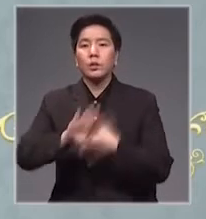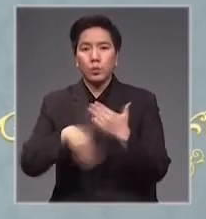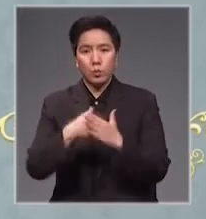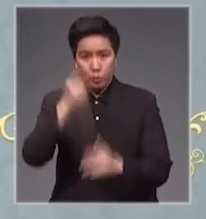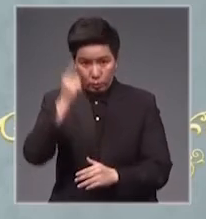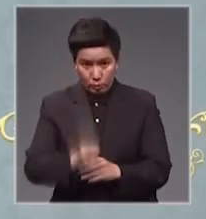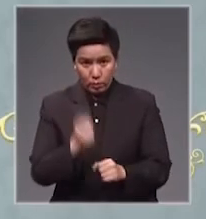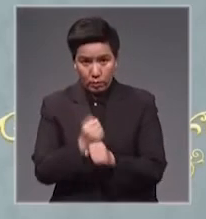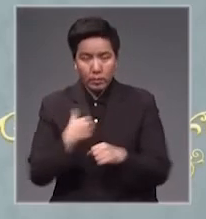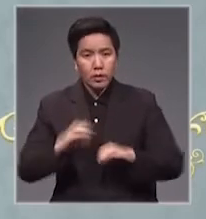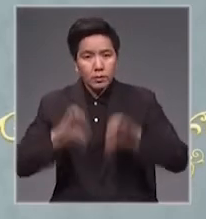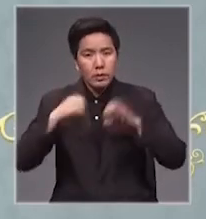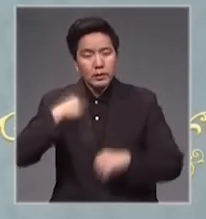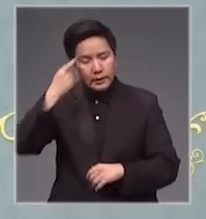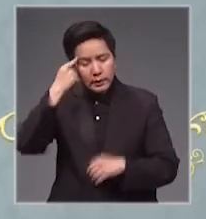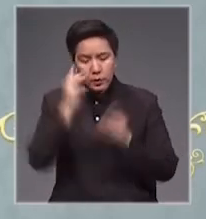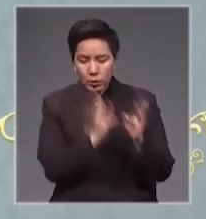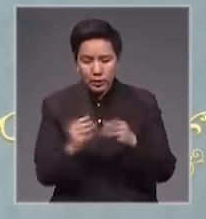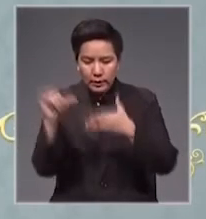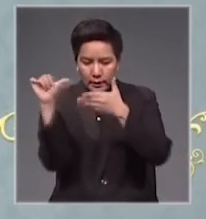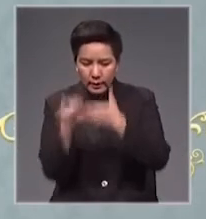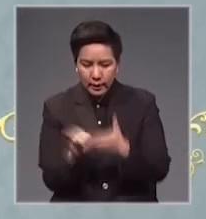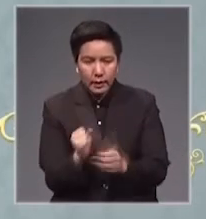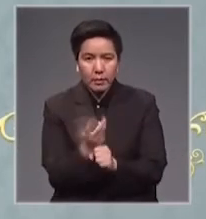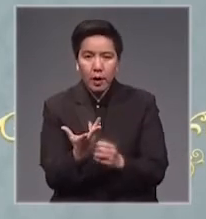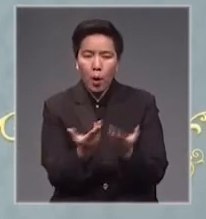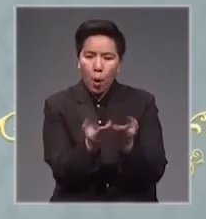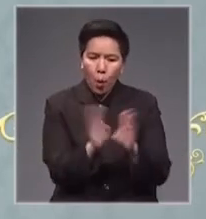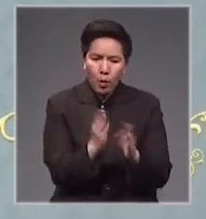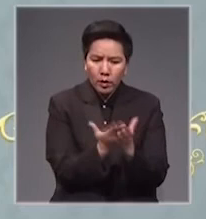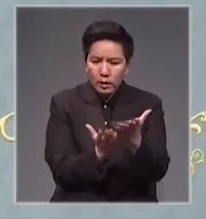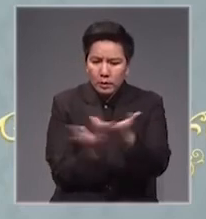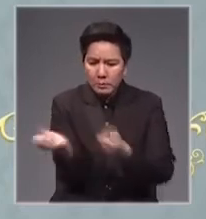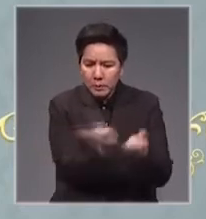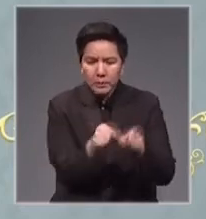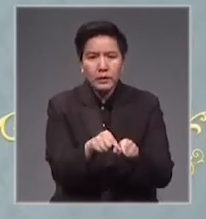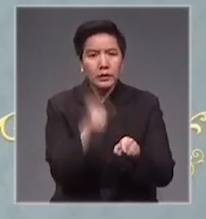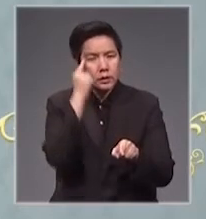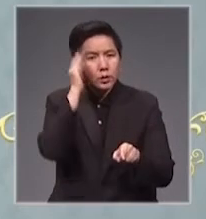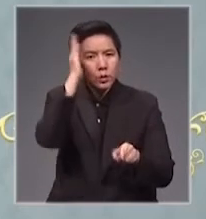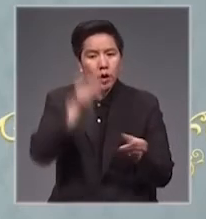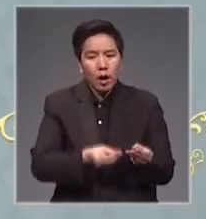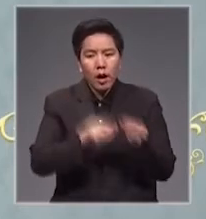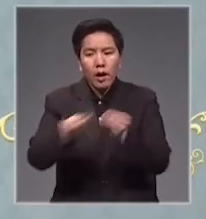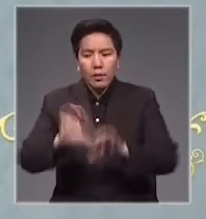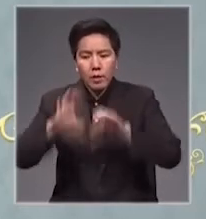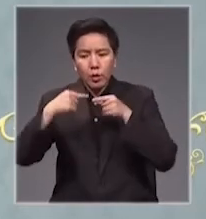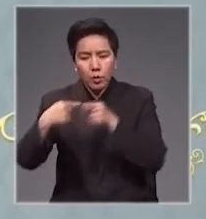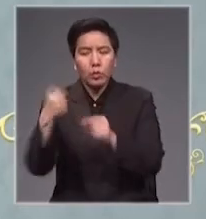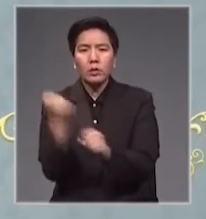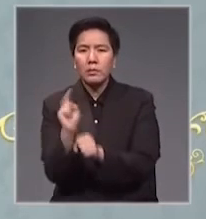ราบเหมือนกันว่าวิธีการแก้ปัญหาหนี้นอกระบบหนี้ครัวเรือนหนี้สาธารณะรัฐบาลต่อไปนั้นจะมีวิธีการแก้ปัญหาอย่างไรได้ดีกว่